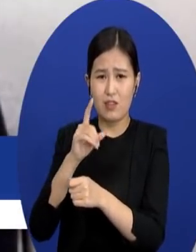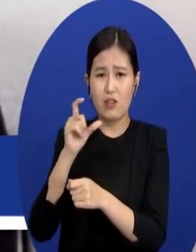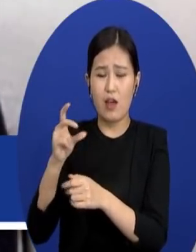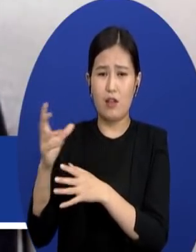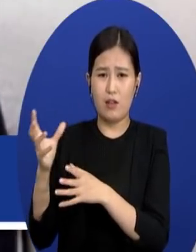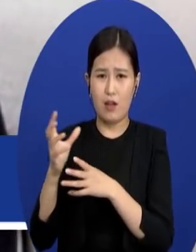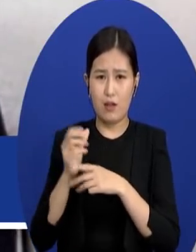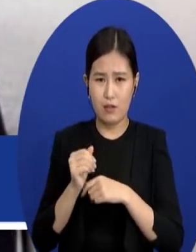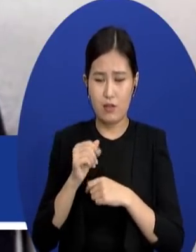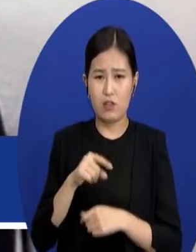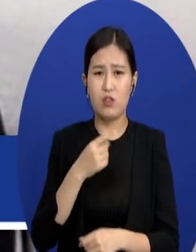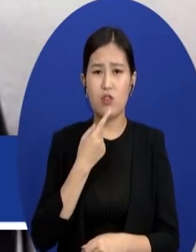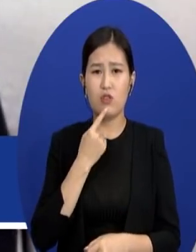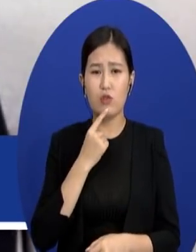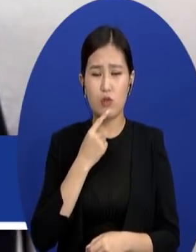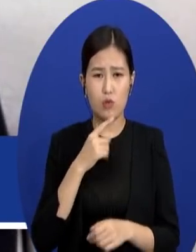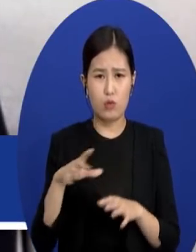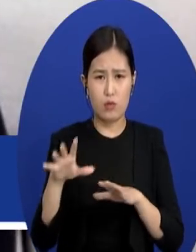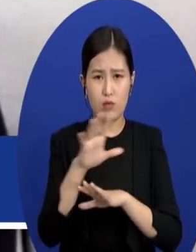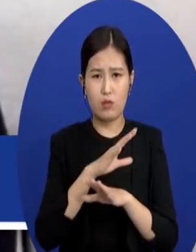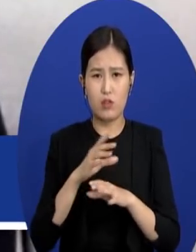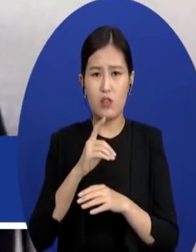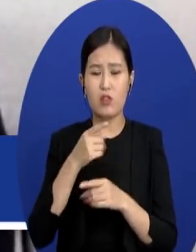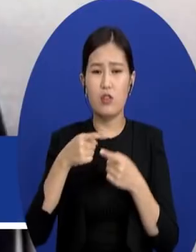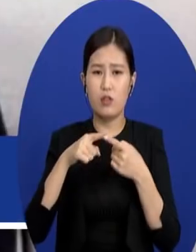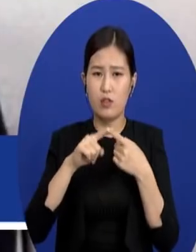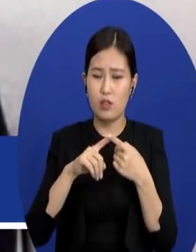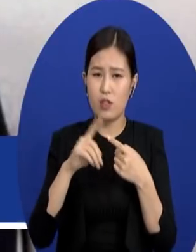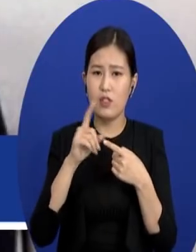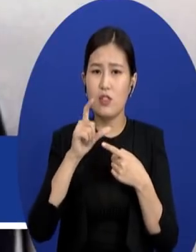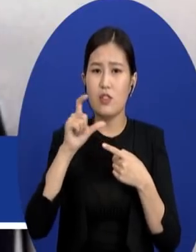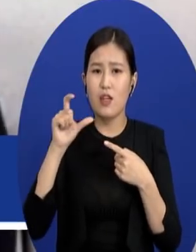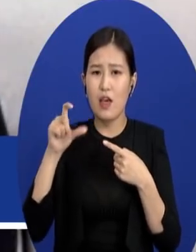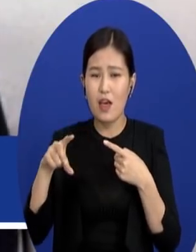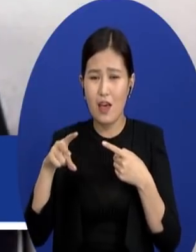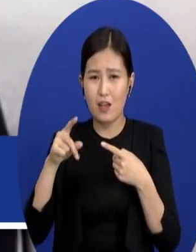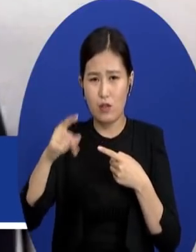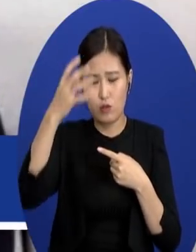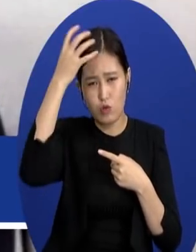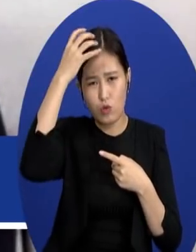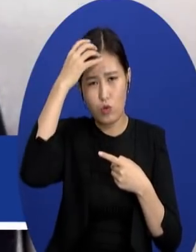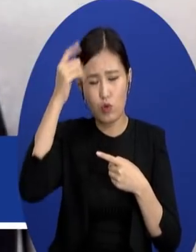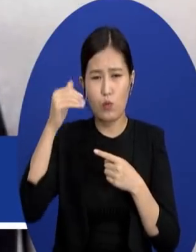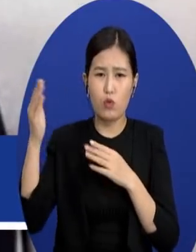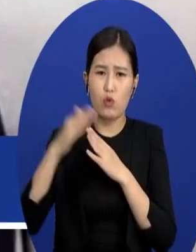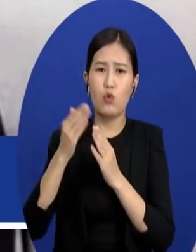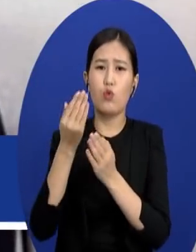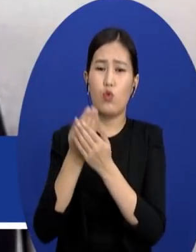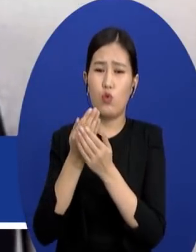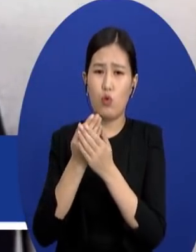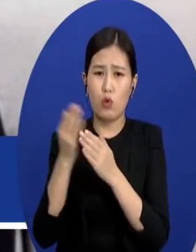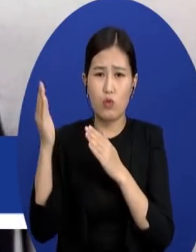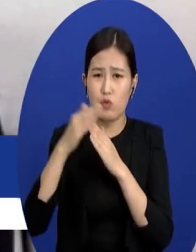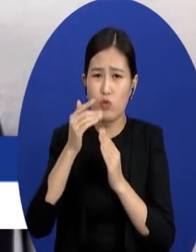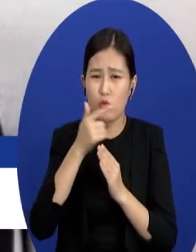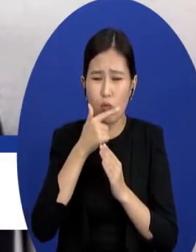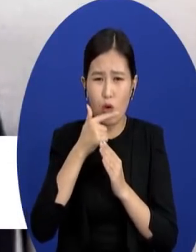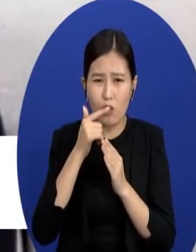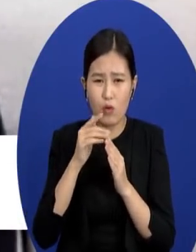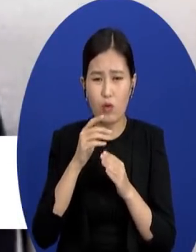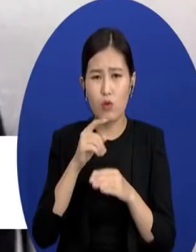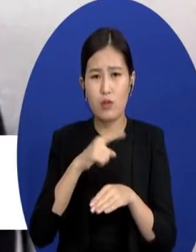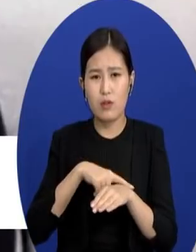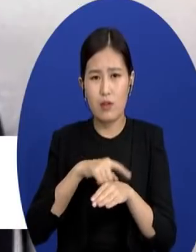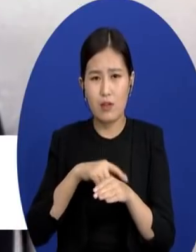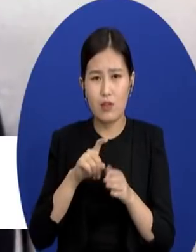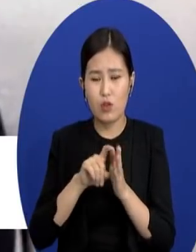хүнд үед одоо нэгдүгээрт одоо зээлүүдийн маань одоо түр одоо зогсоож өгөөч ээ, одоо бүр зогсоож чадахгүй бол хоошлуулж өгөөч ээ гэдэг хүсэлтийг